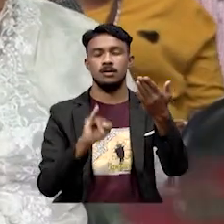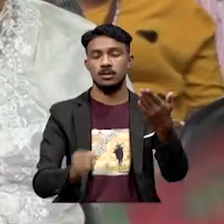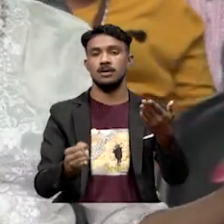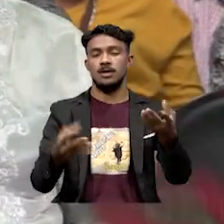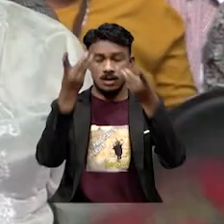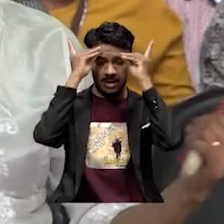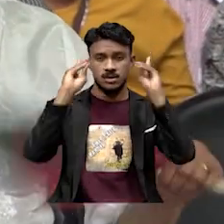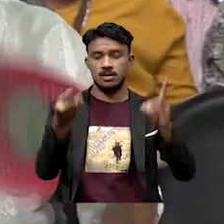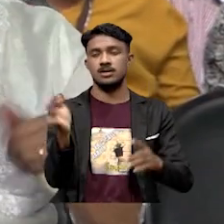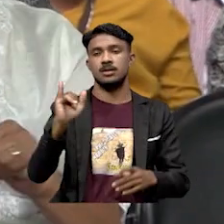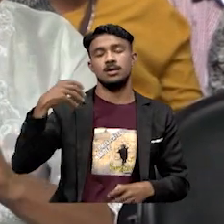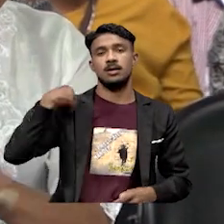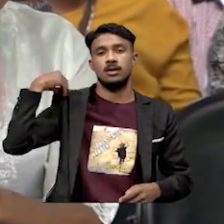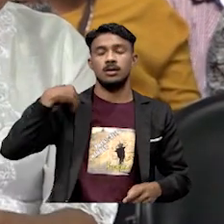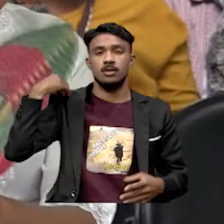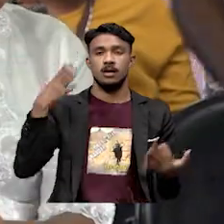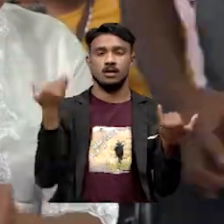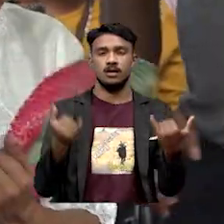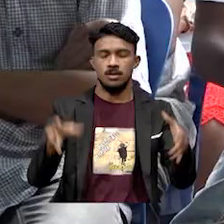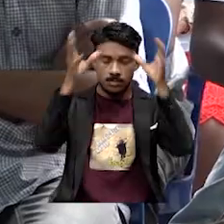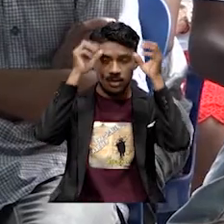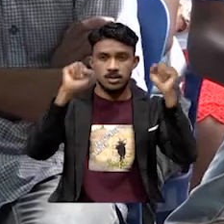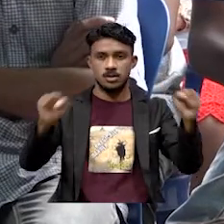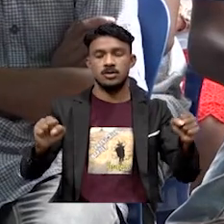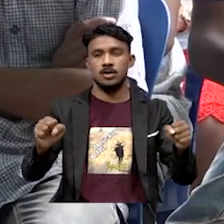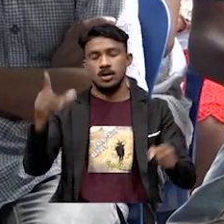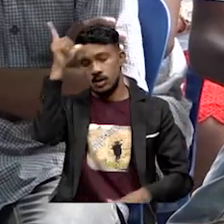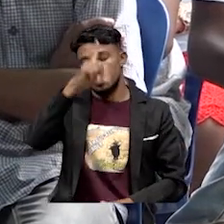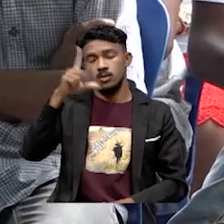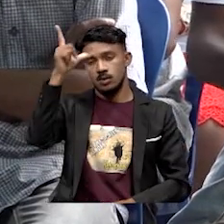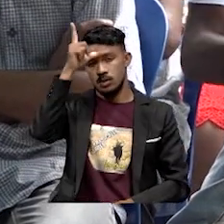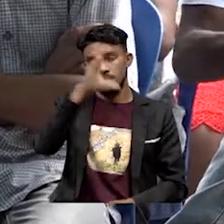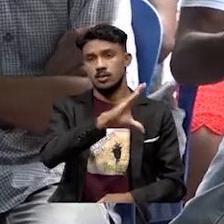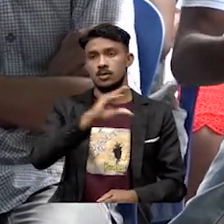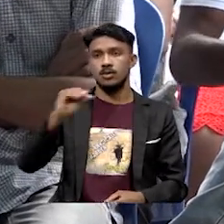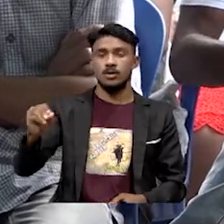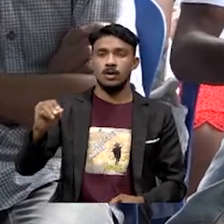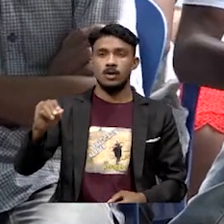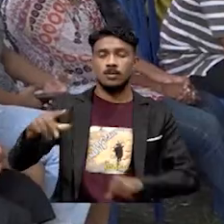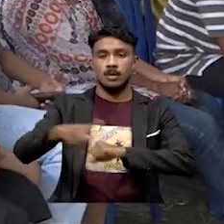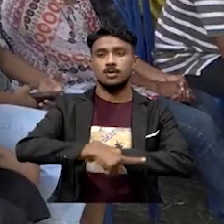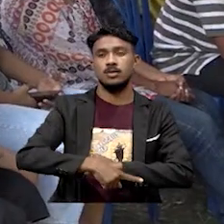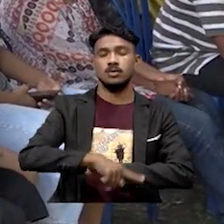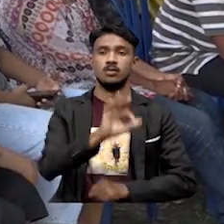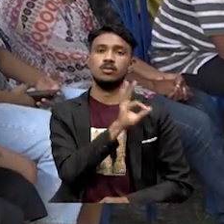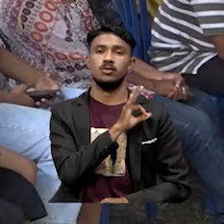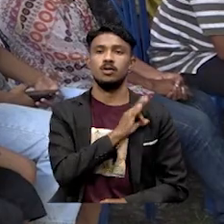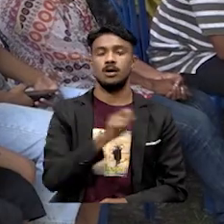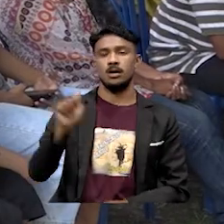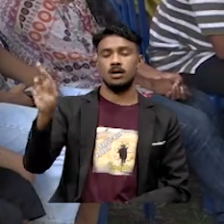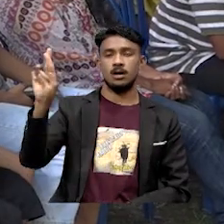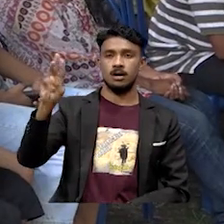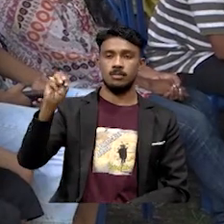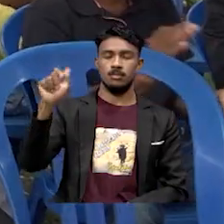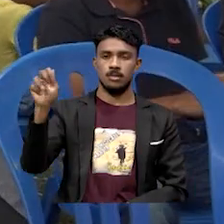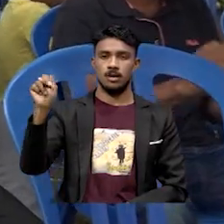sira ni kandidatura mak atual Presidente Republika Francisco Guterres Luolo, Presidente Partido Kunto Armanda Berta dos